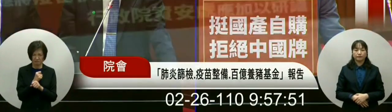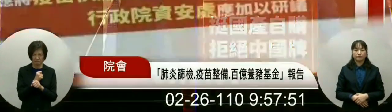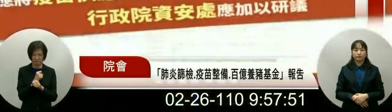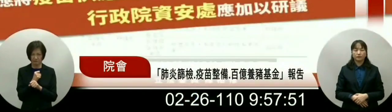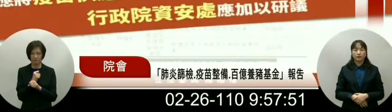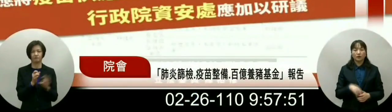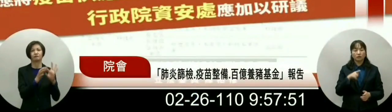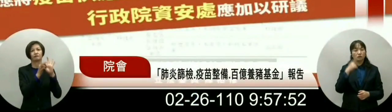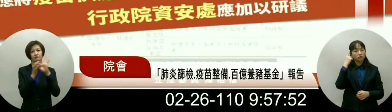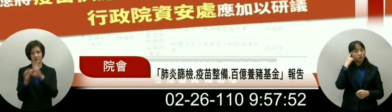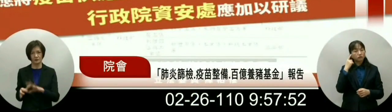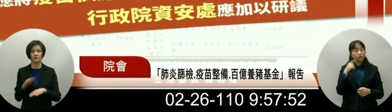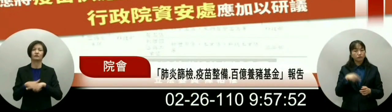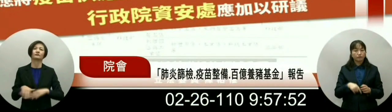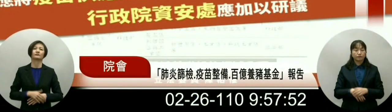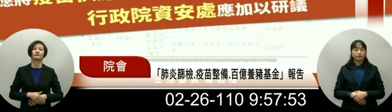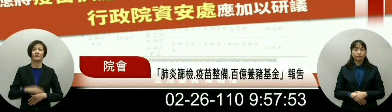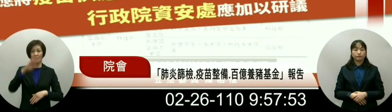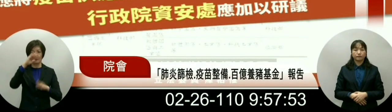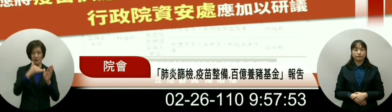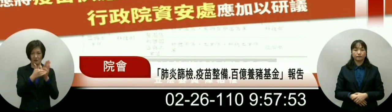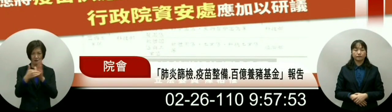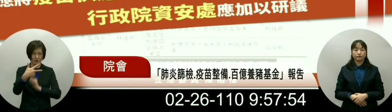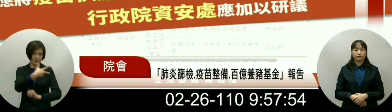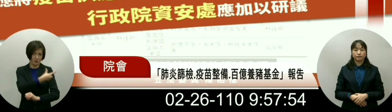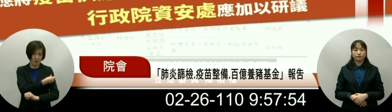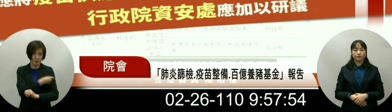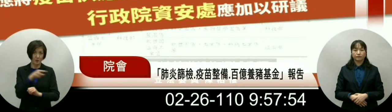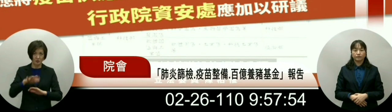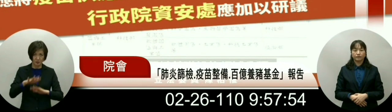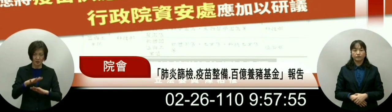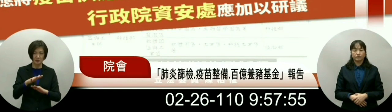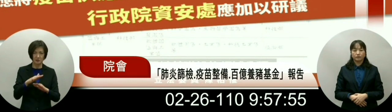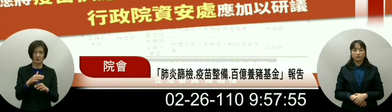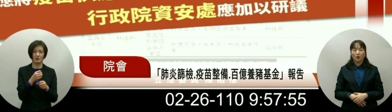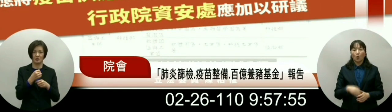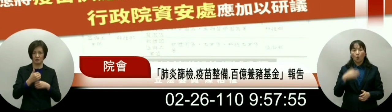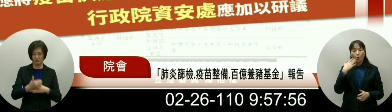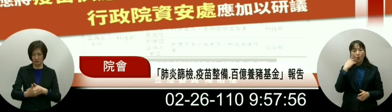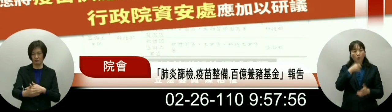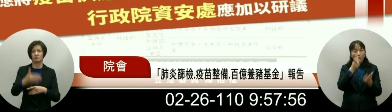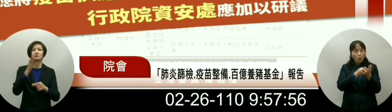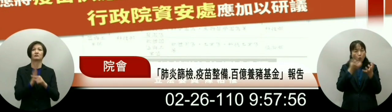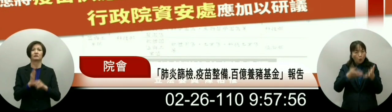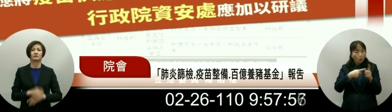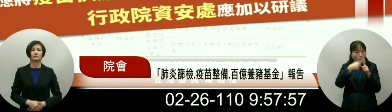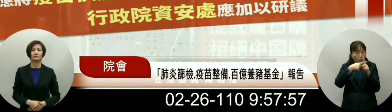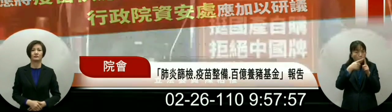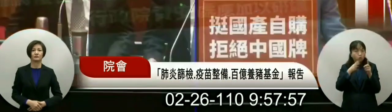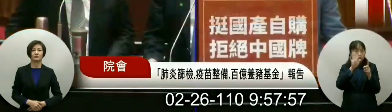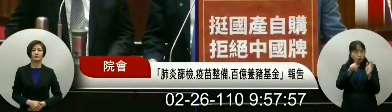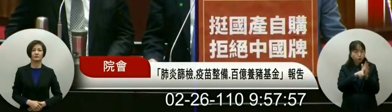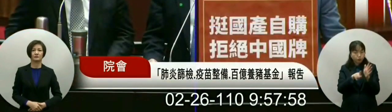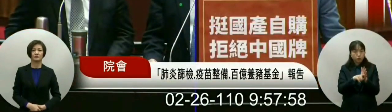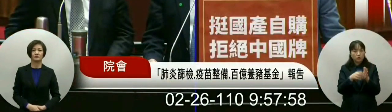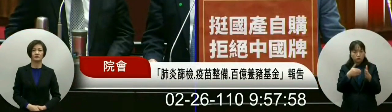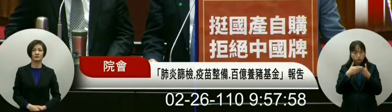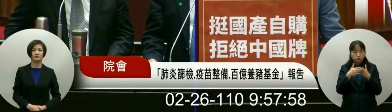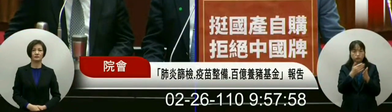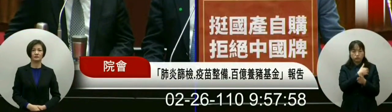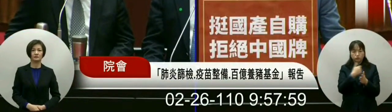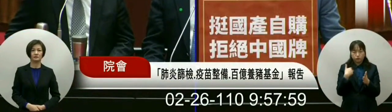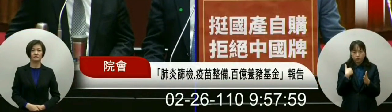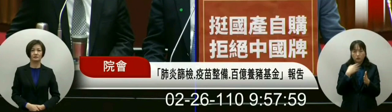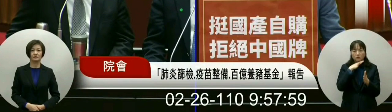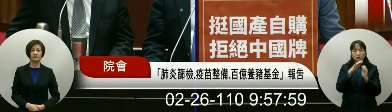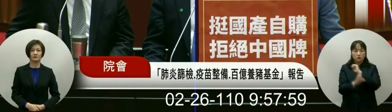题，尤其这疫苗即马正在进行，所以阮会特别来注意。 那认为伊的严重性有到一个程度的时阵，咱家会落去关